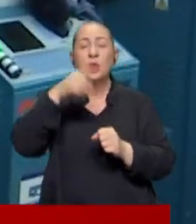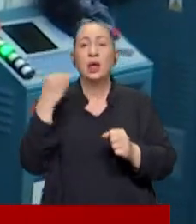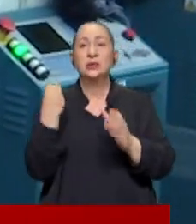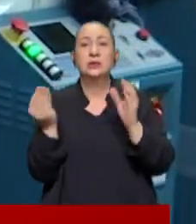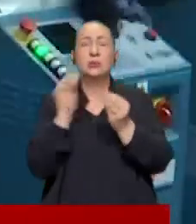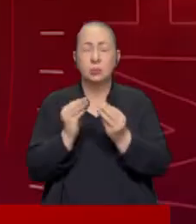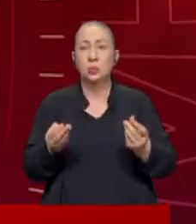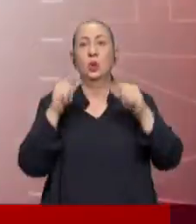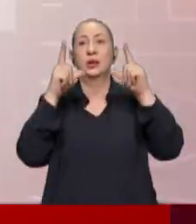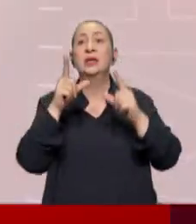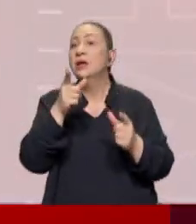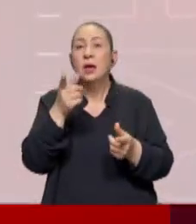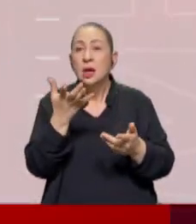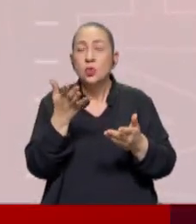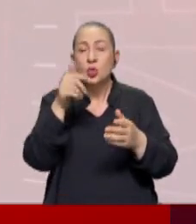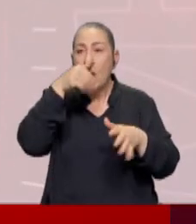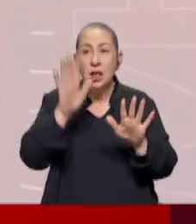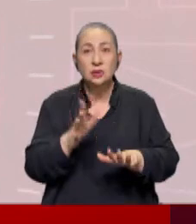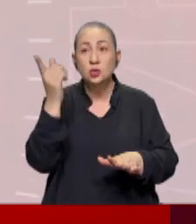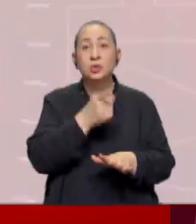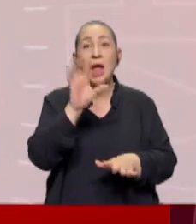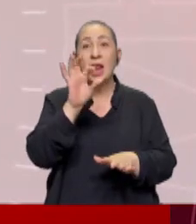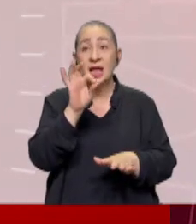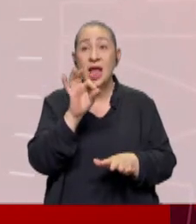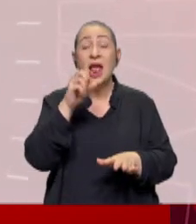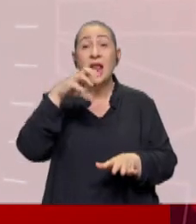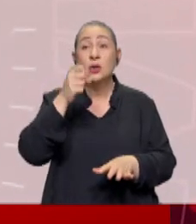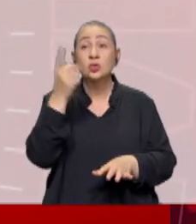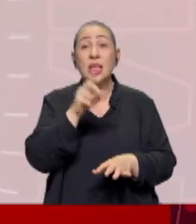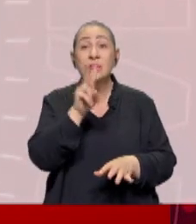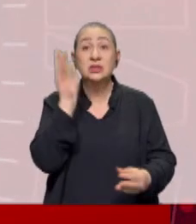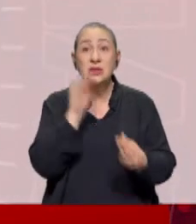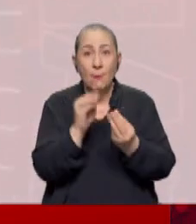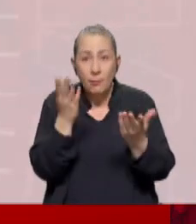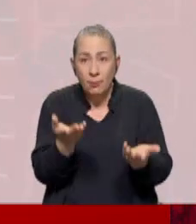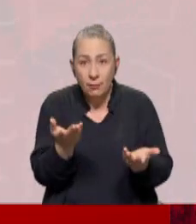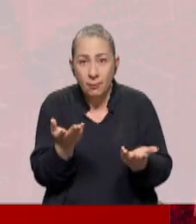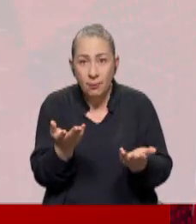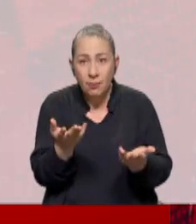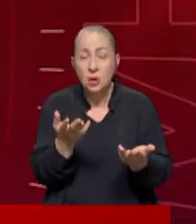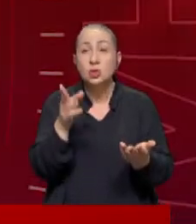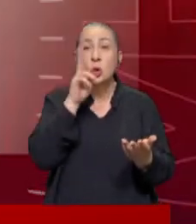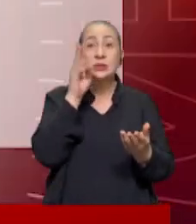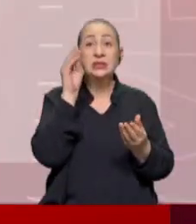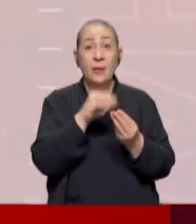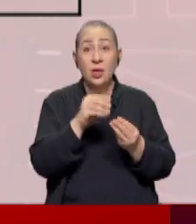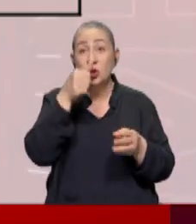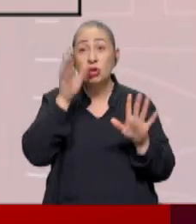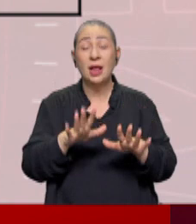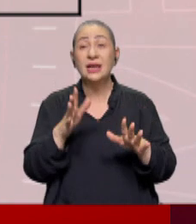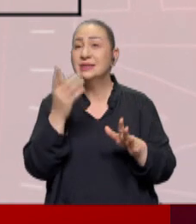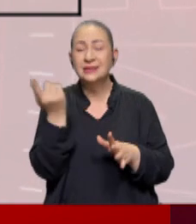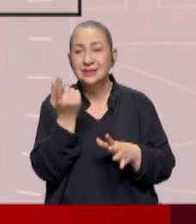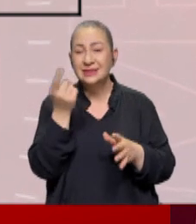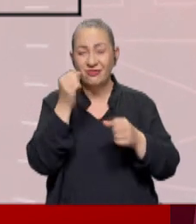zamlarla uyandı. Sanayicinin kullandığı doğalgaza %50, elektriğe %20 zam geldi. Son zamla doğalgaz